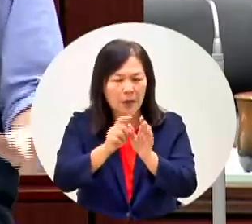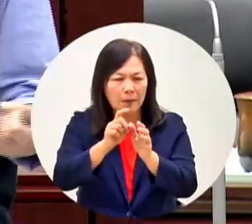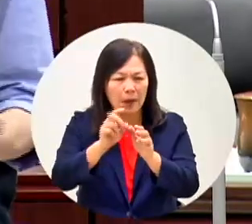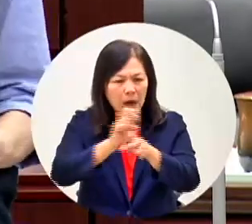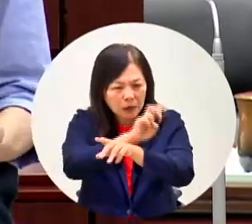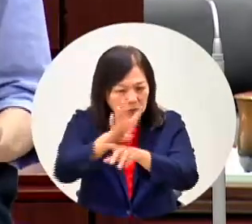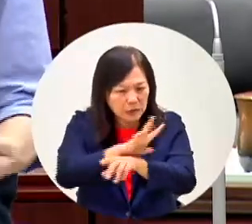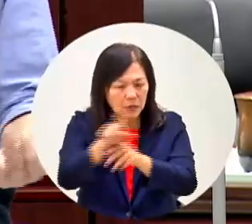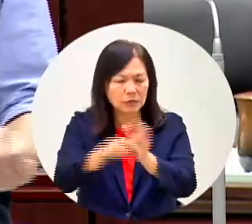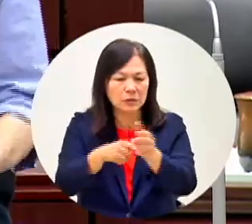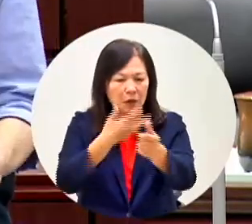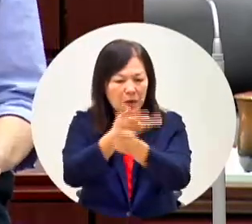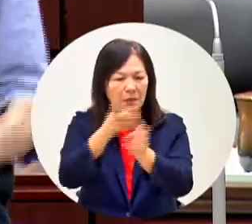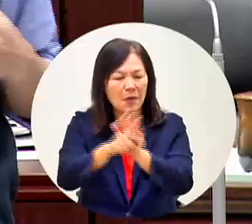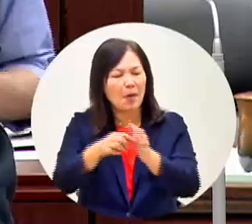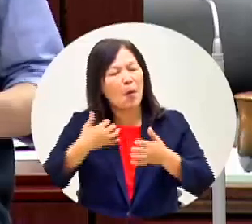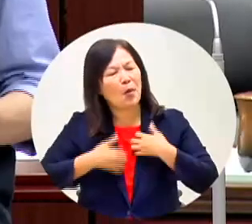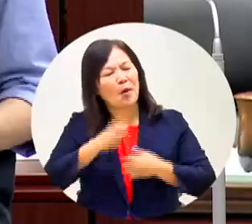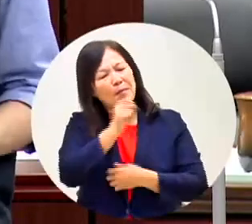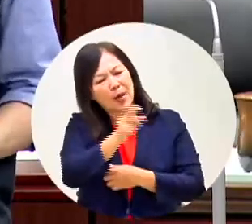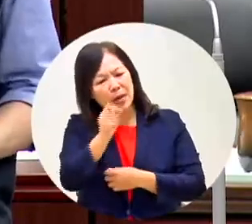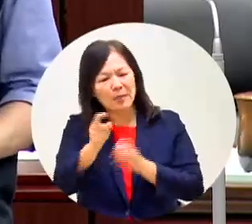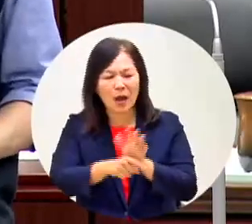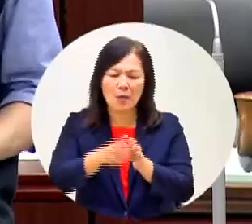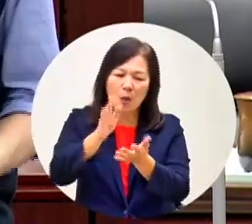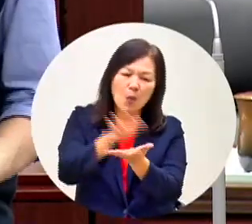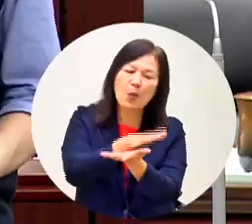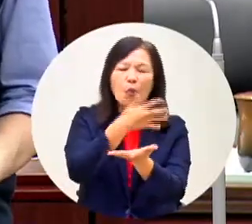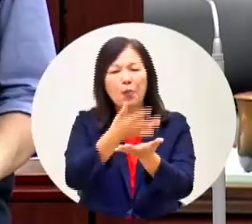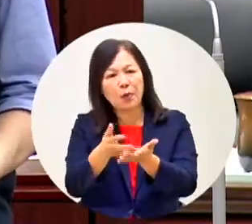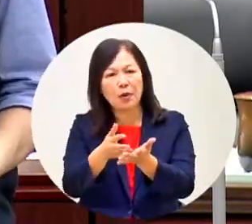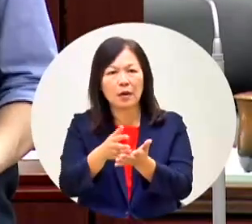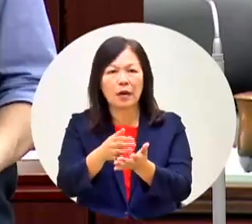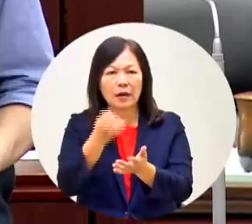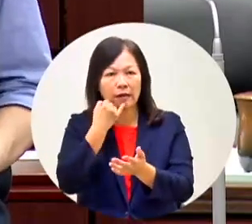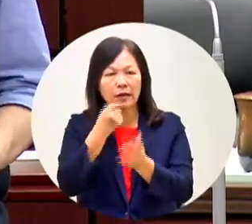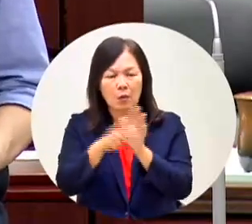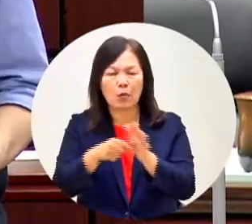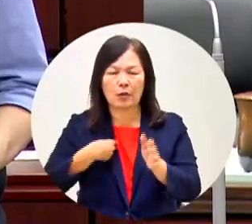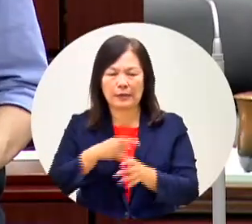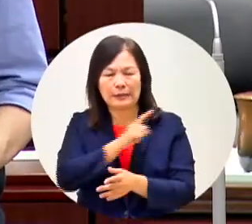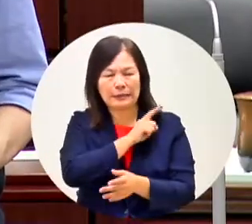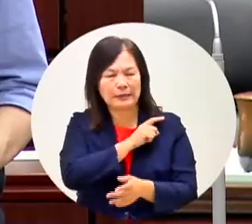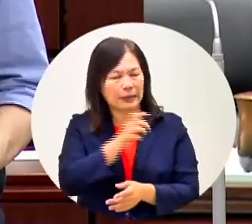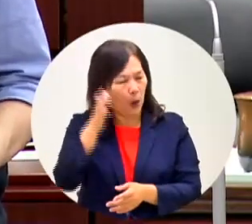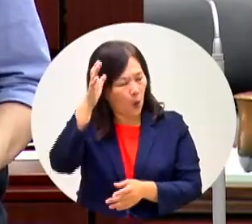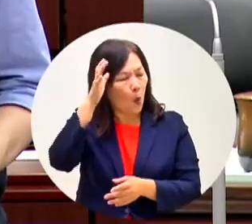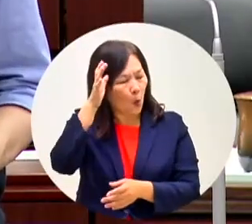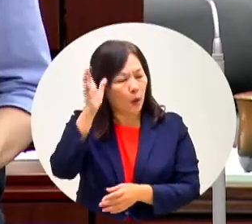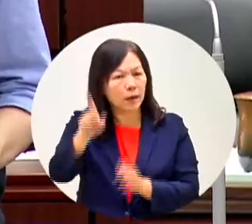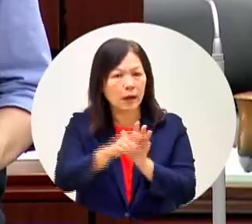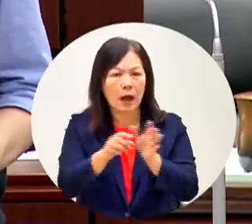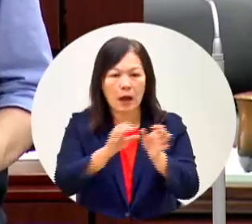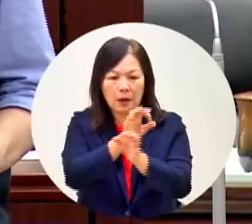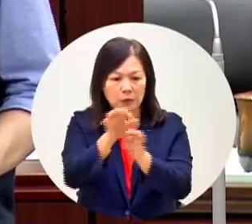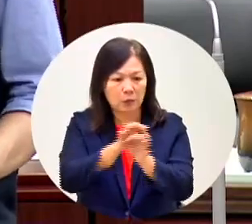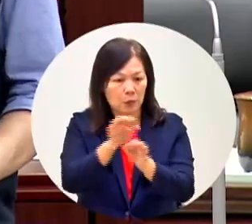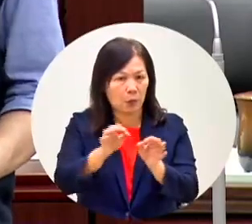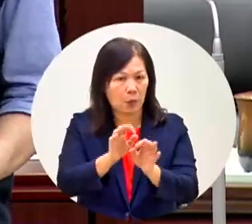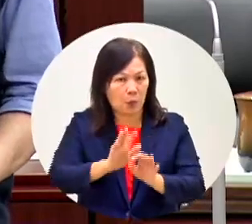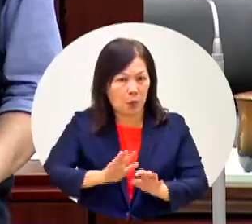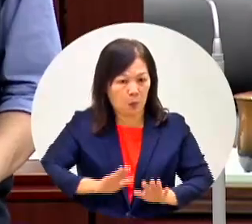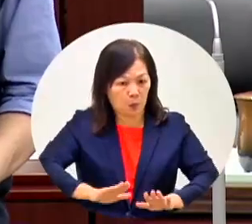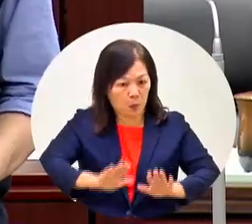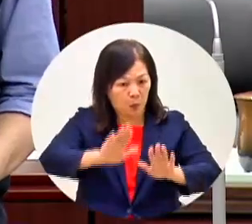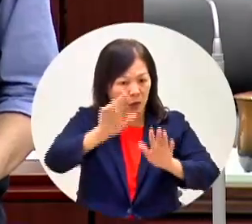物、消费、娱乐，这是我理想中的旗津。当经济产值整个出来的时候，不光是过港隧道，是不是架